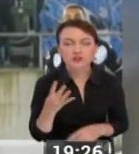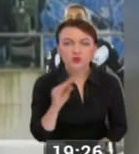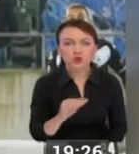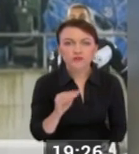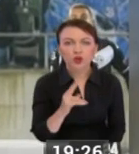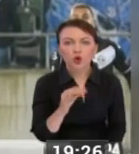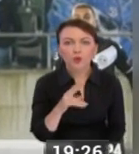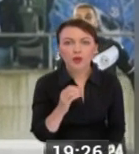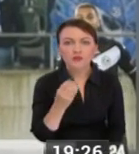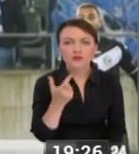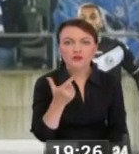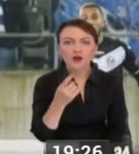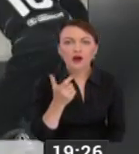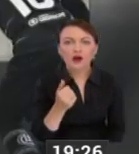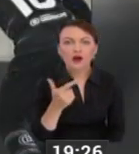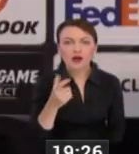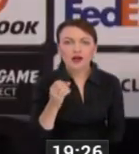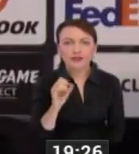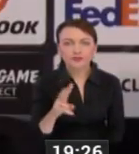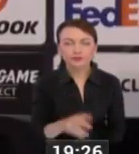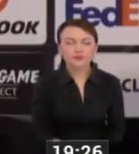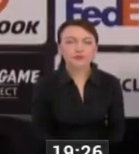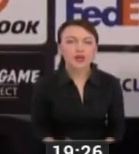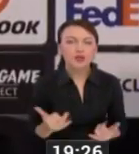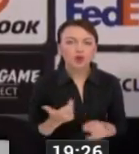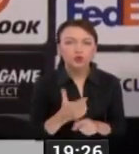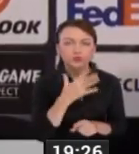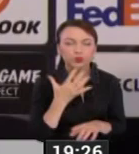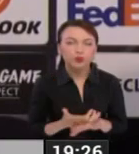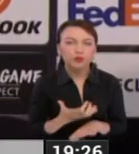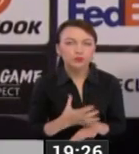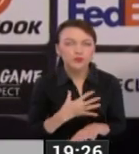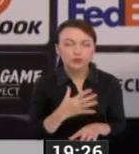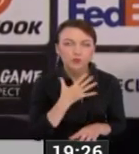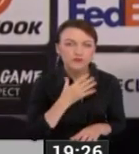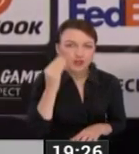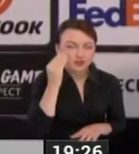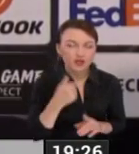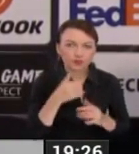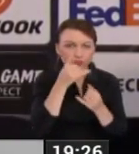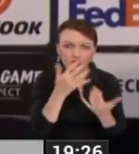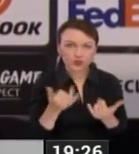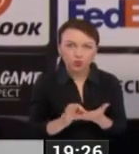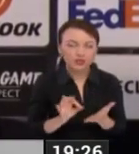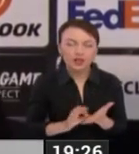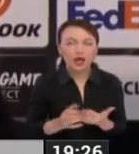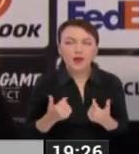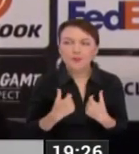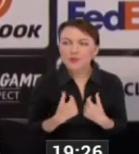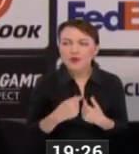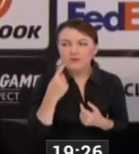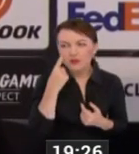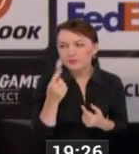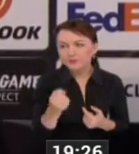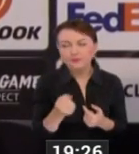з Копенгагеном. Сьогодні дуже багато браку було, на мій взгляд, тому я не можу зараз це оцінити. Але мені бросилося